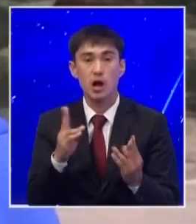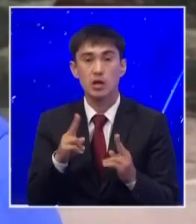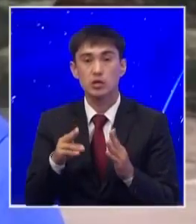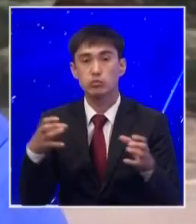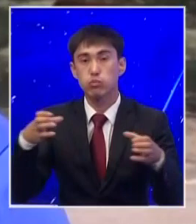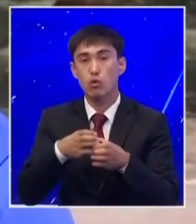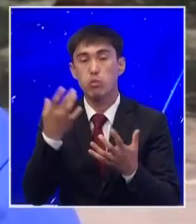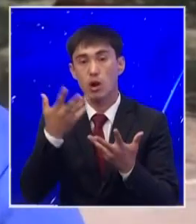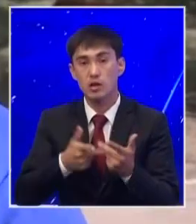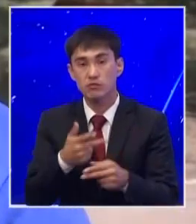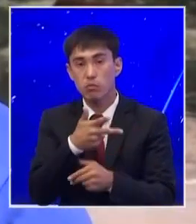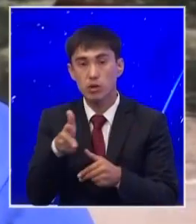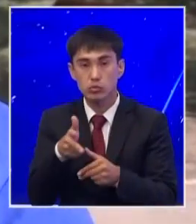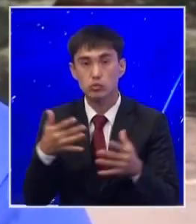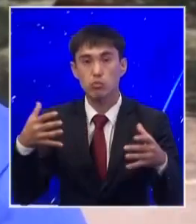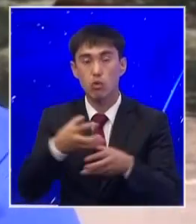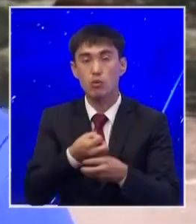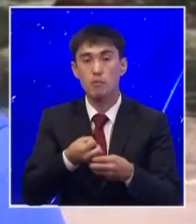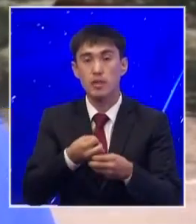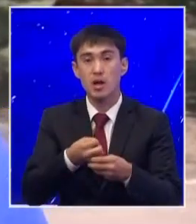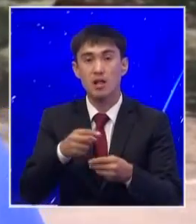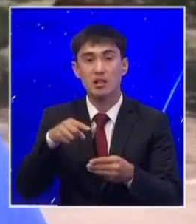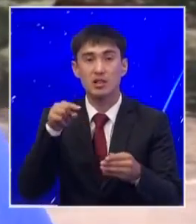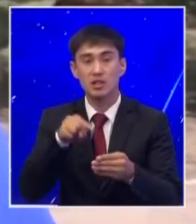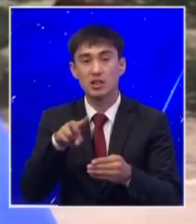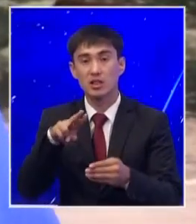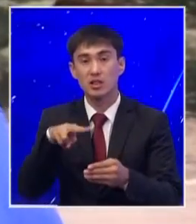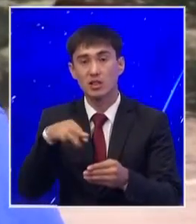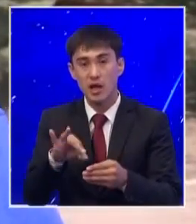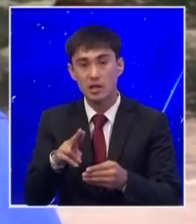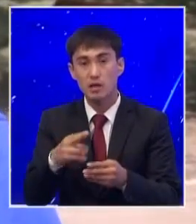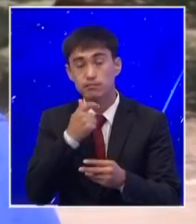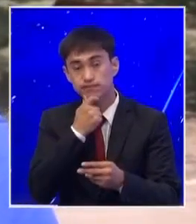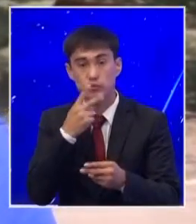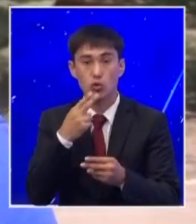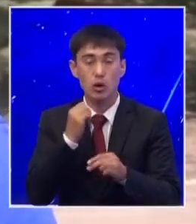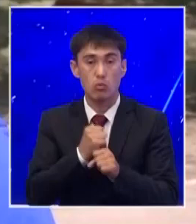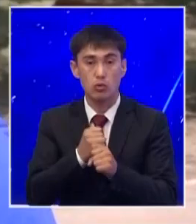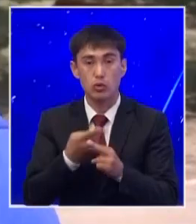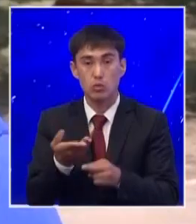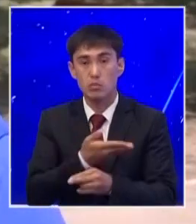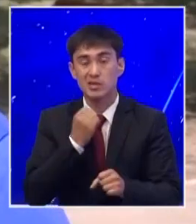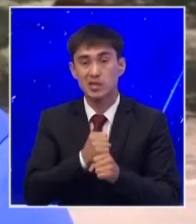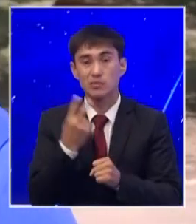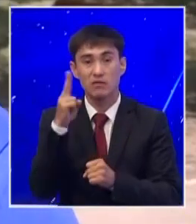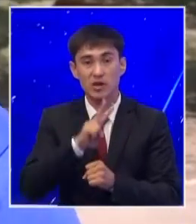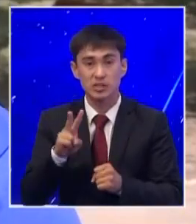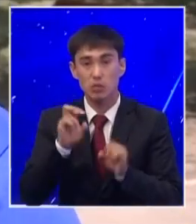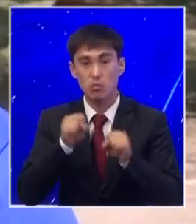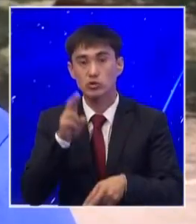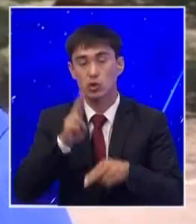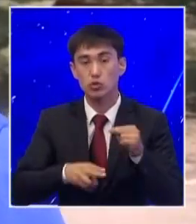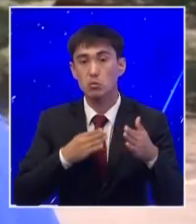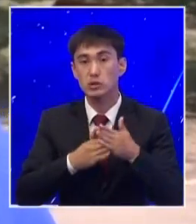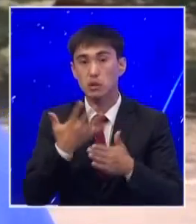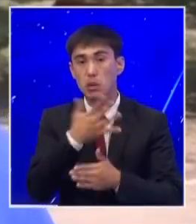сбор большого количества просмотров, сбор большого количества лайков и комментариев. Тут я убедился, что работу, которую мы делаем 2 часа, можно закончить